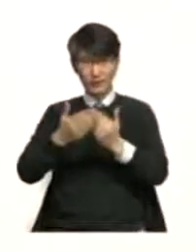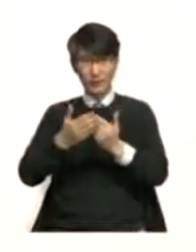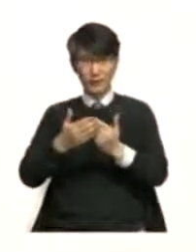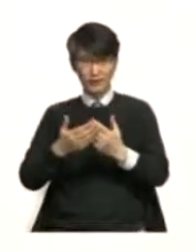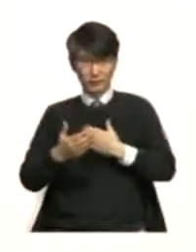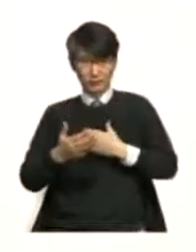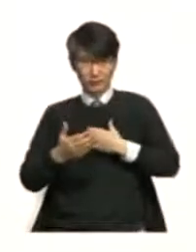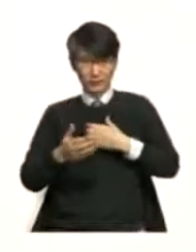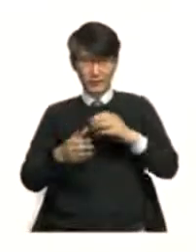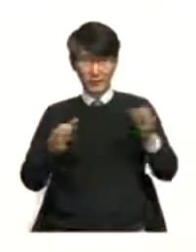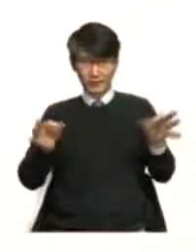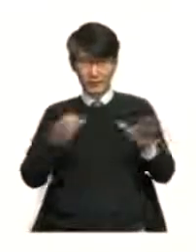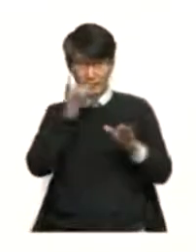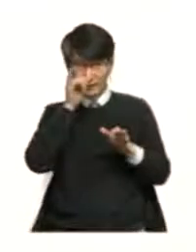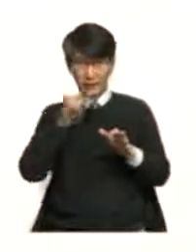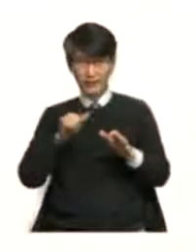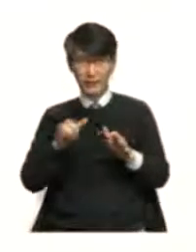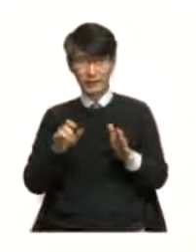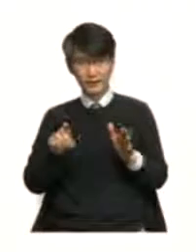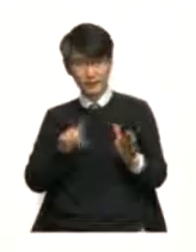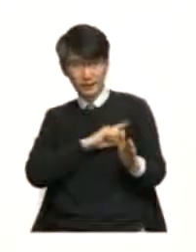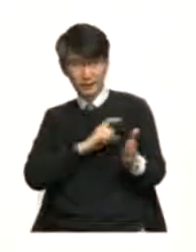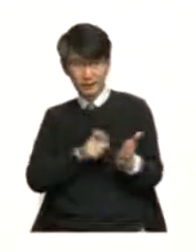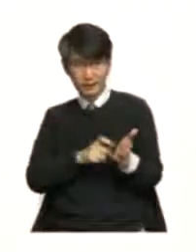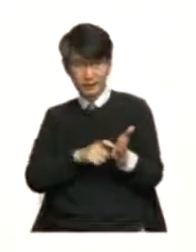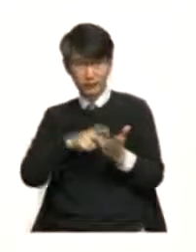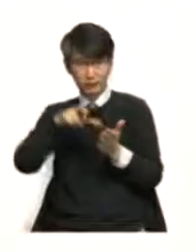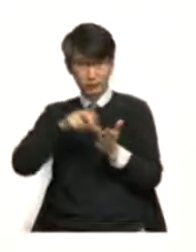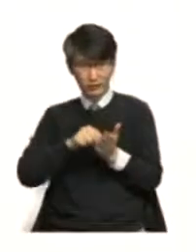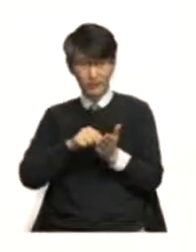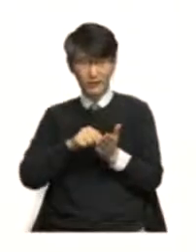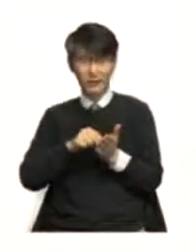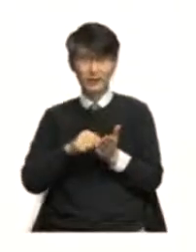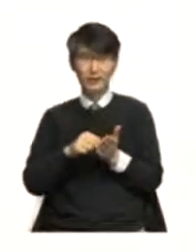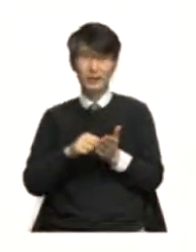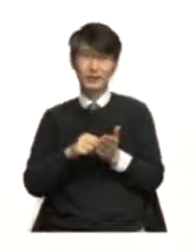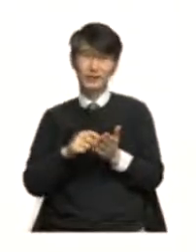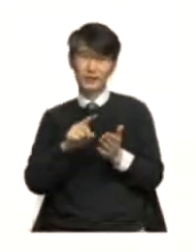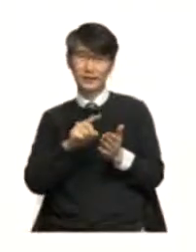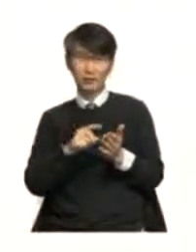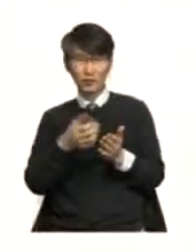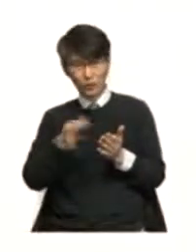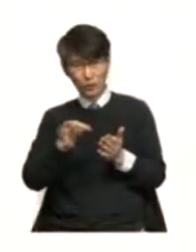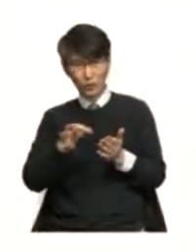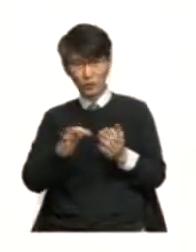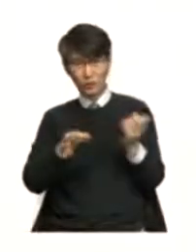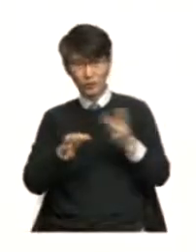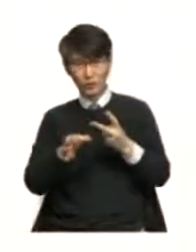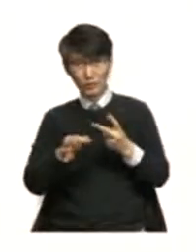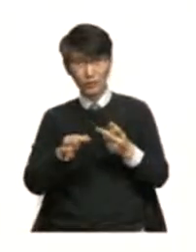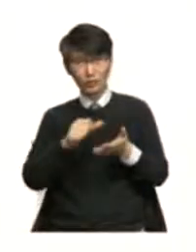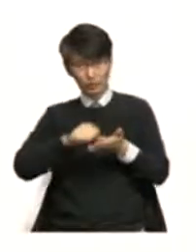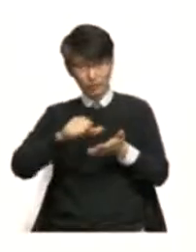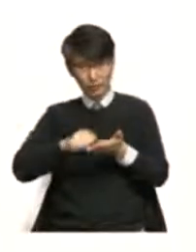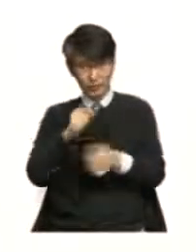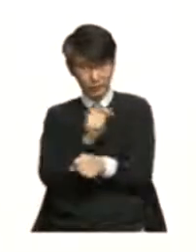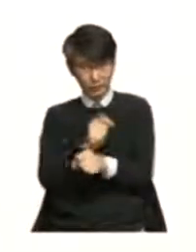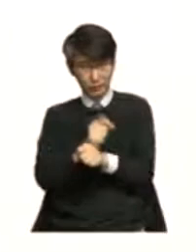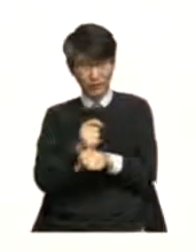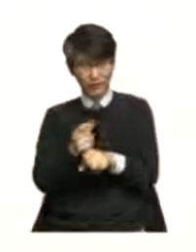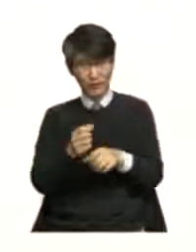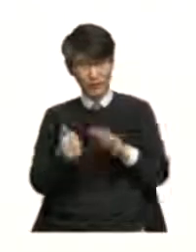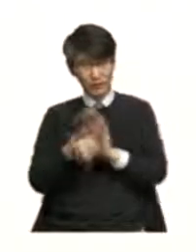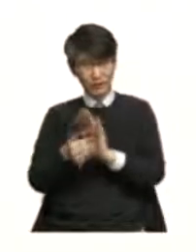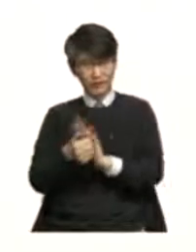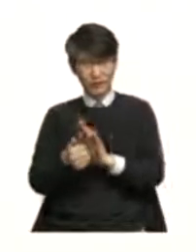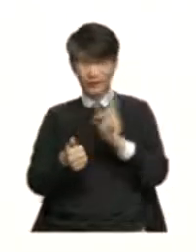있어요. 그 당장 시급한 뭐 문제들, 뭐 최소한 경비, 그다음에 사무용품은 지원을 좀